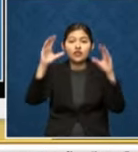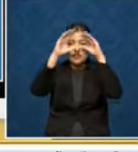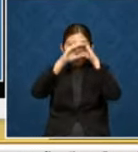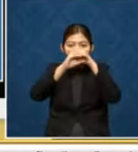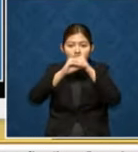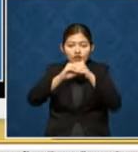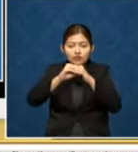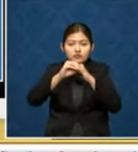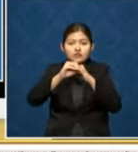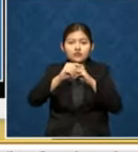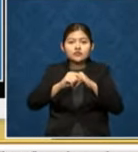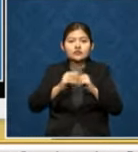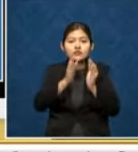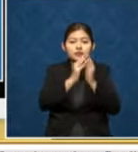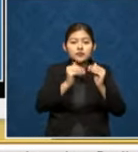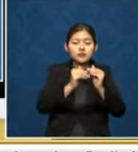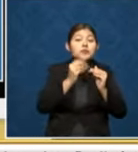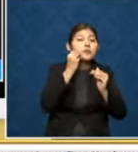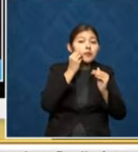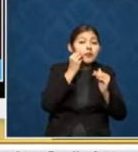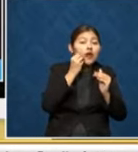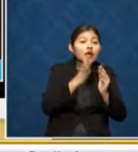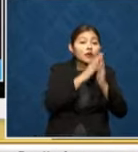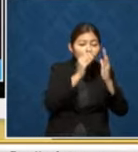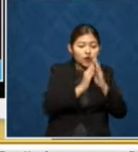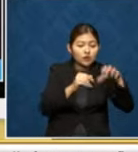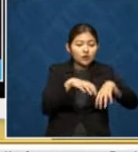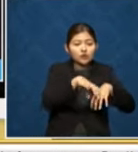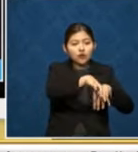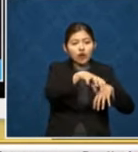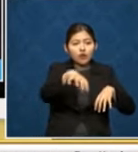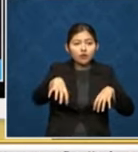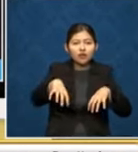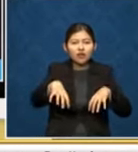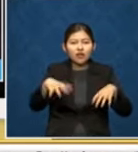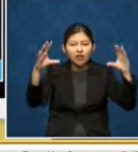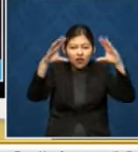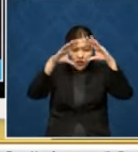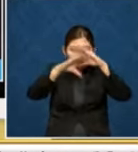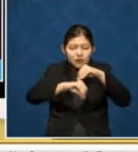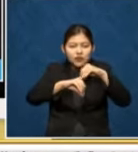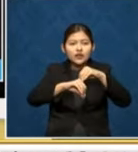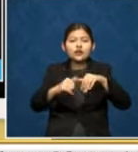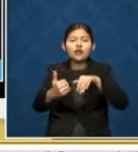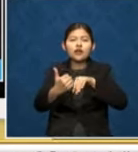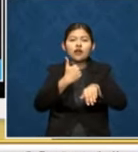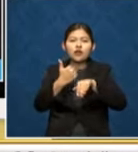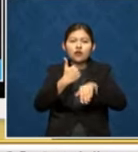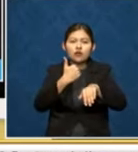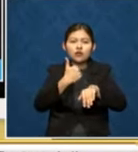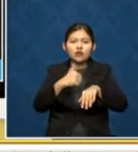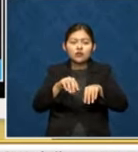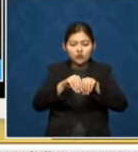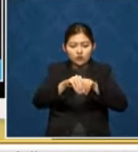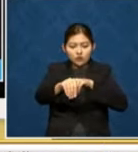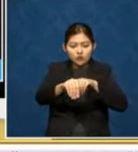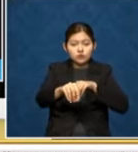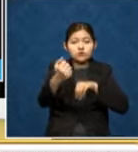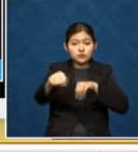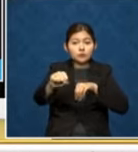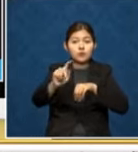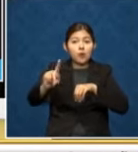นระหว่างบ้านวัดโหนดหมู่ที่1ตำบลโมกขลานถึงตำบลทอนหงอำเภอพรหมคีรีระยะทางกว่า10